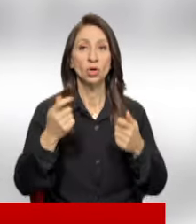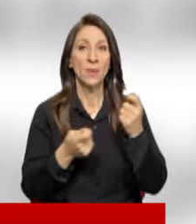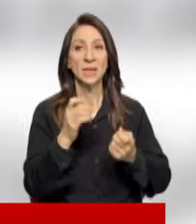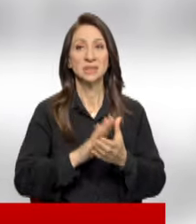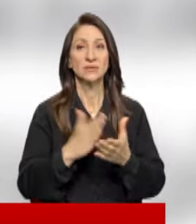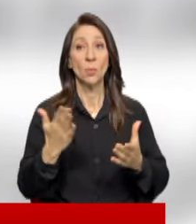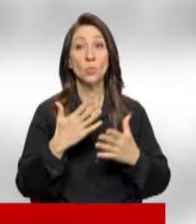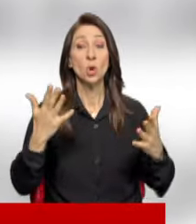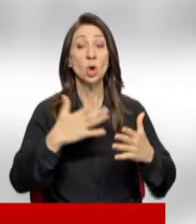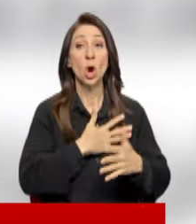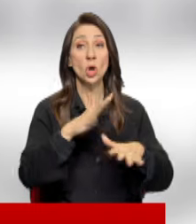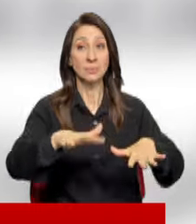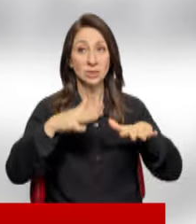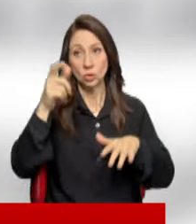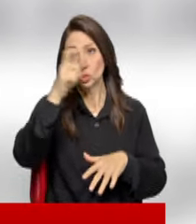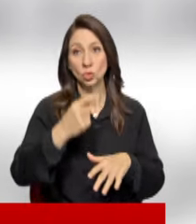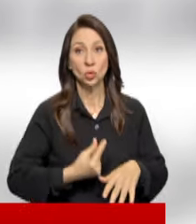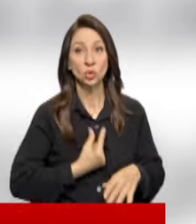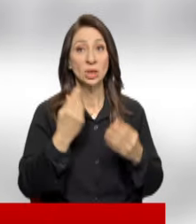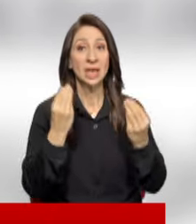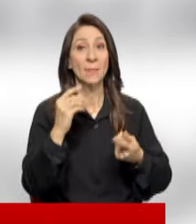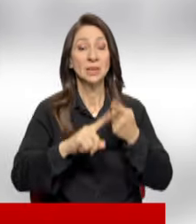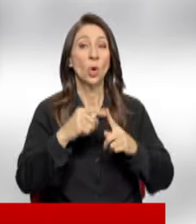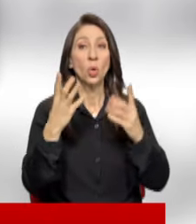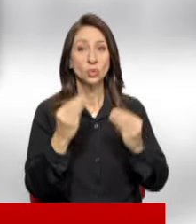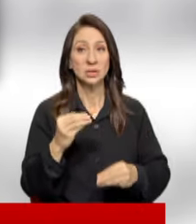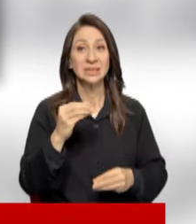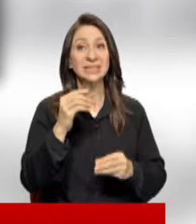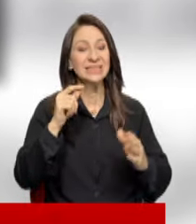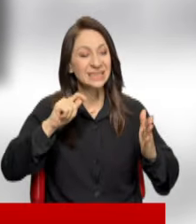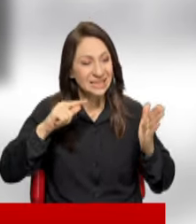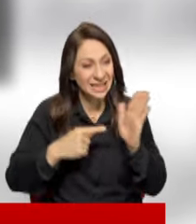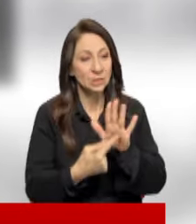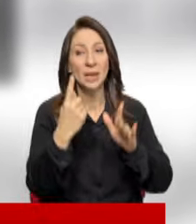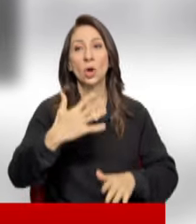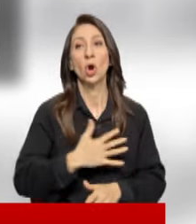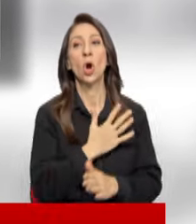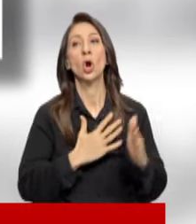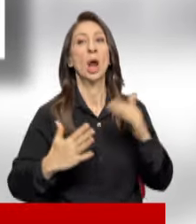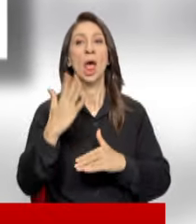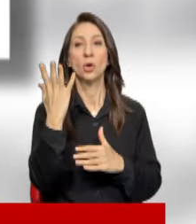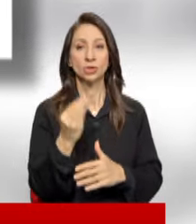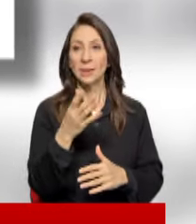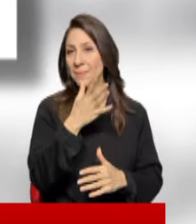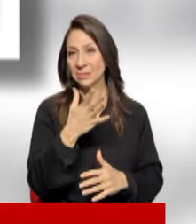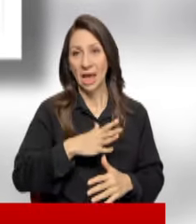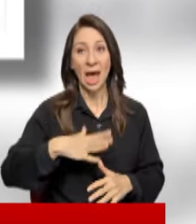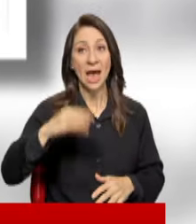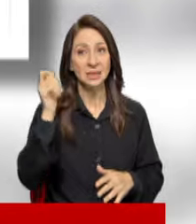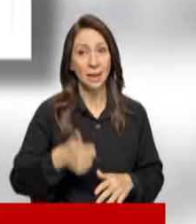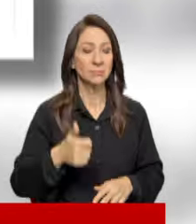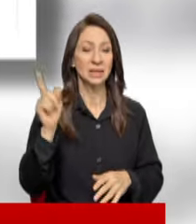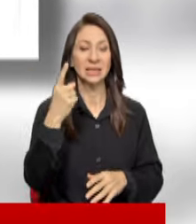istifa ediyorum. Büyük kongremizin, Türkiye'nin umudunun İYİ Parti olduğunun tescillendiği bir kongre olacağının bilinmesini istiyorum. Her